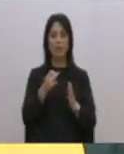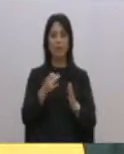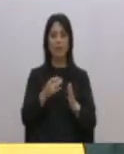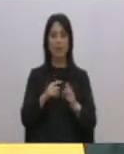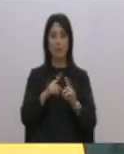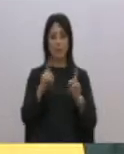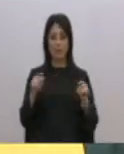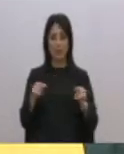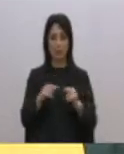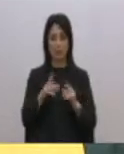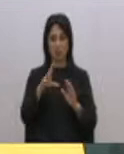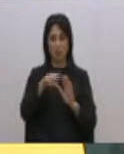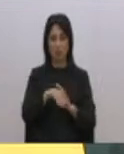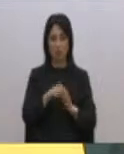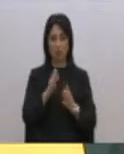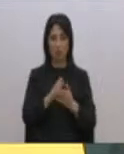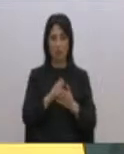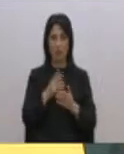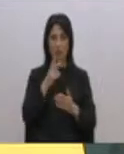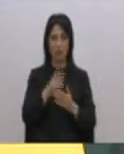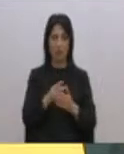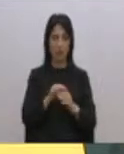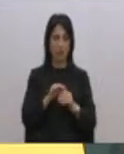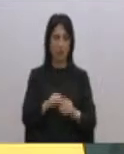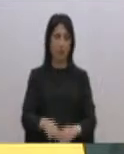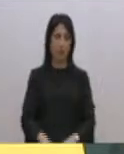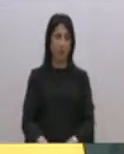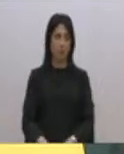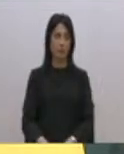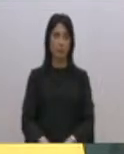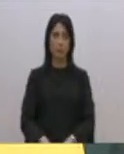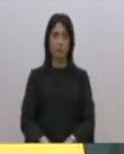გამიზმაში იყოს ეს საკითხი დასანახი და გასატარებელი.